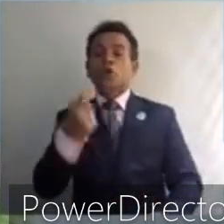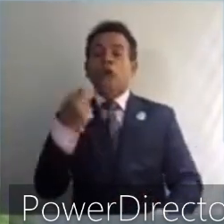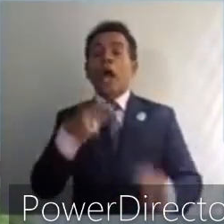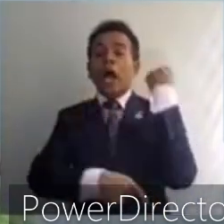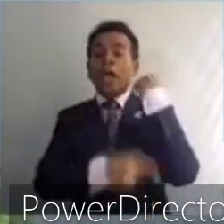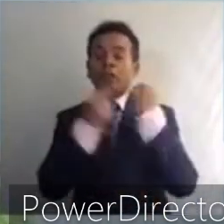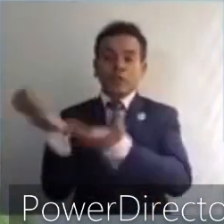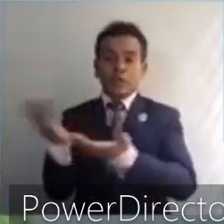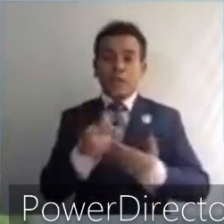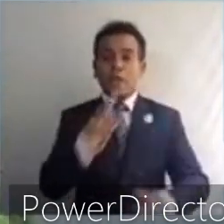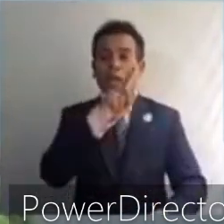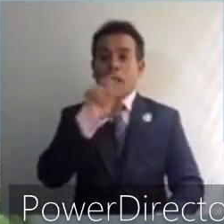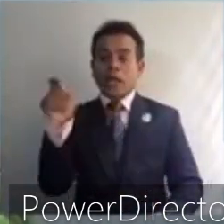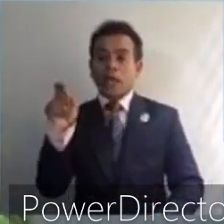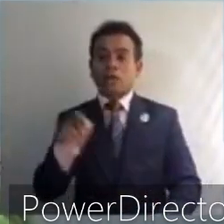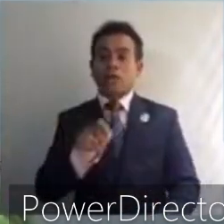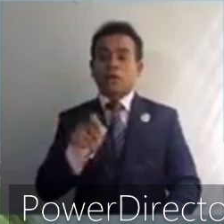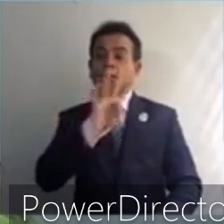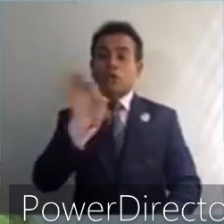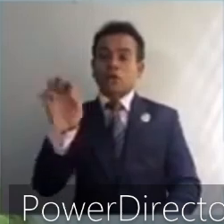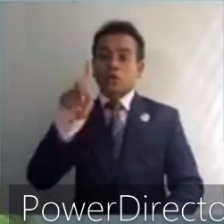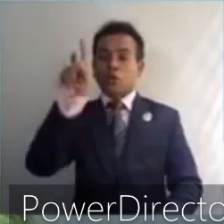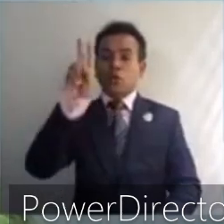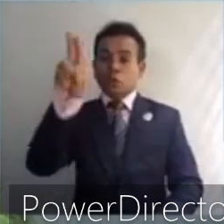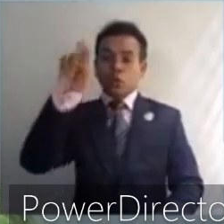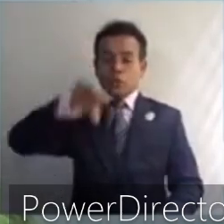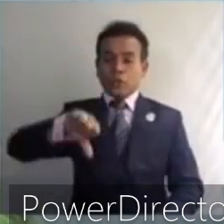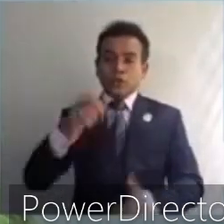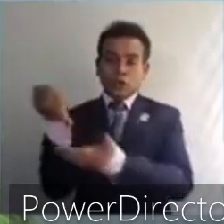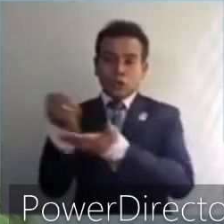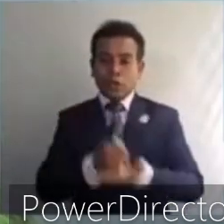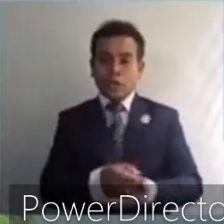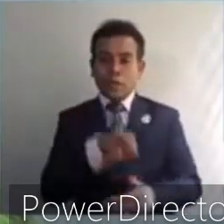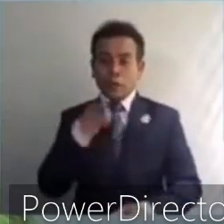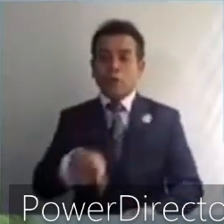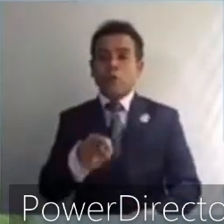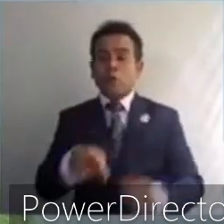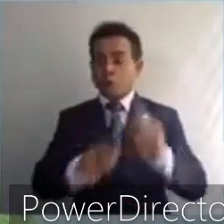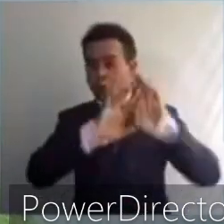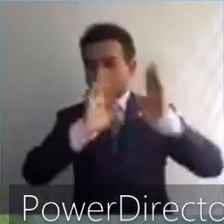অদ্যাবধি প্রাতিষ্ঠানিক কোয়ারেন্টাইনে আছেন 2,618 জন।